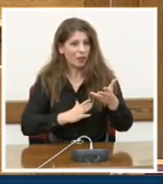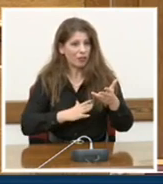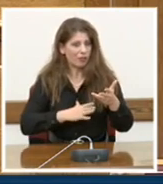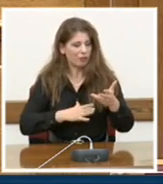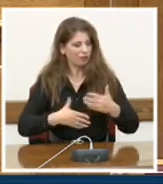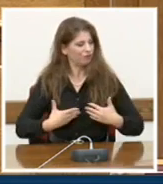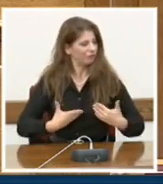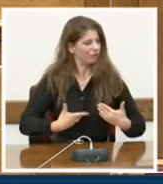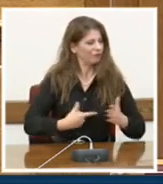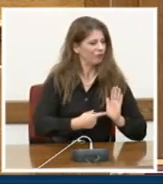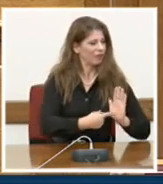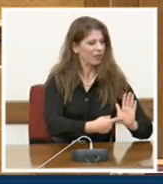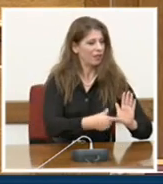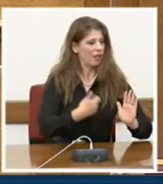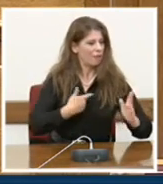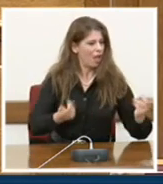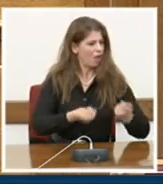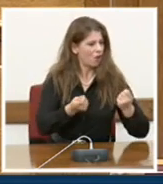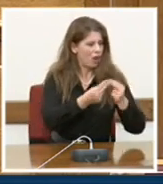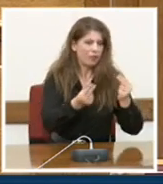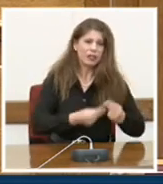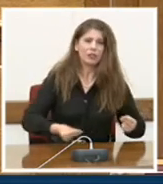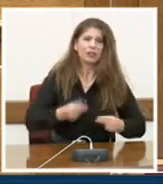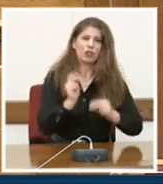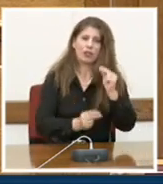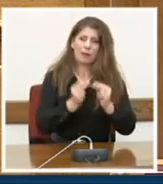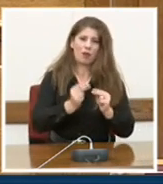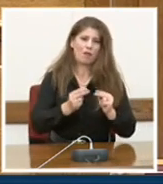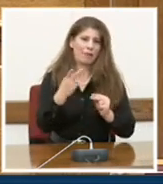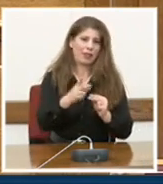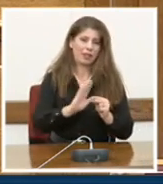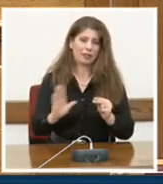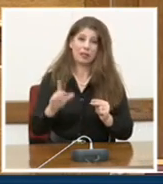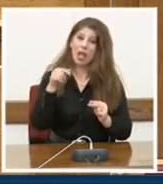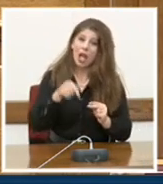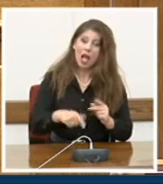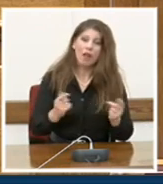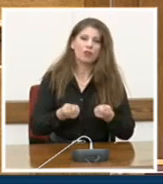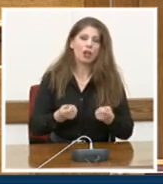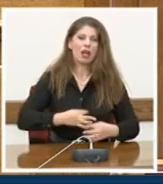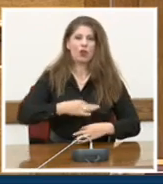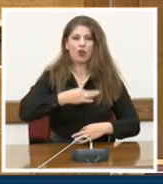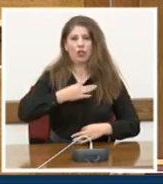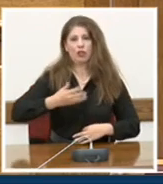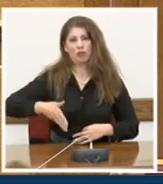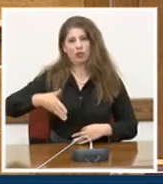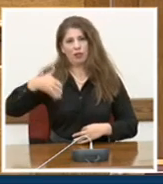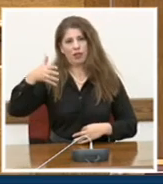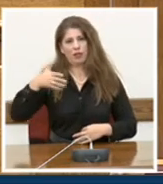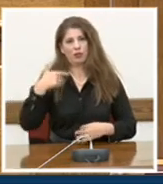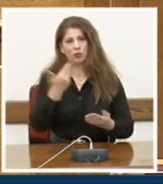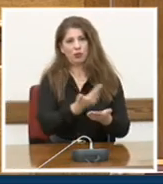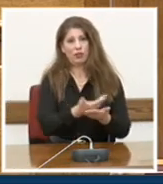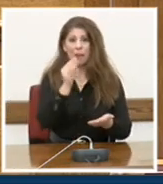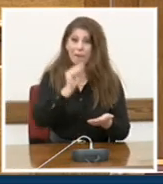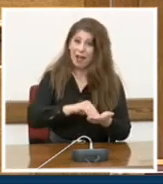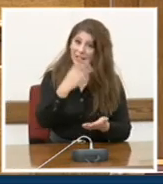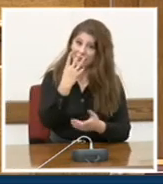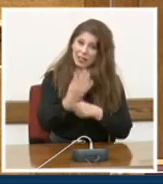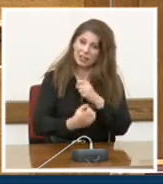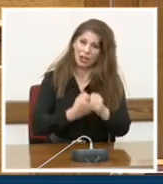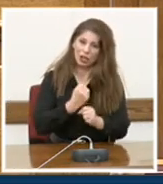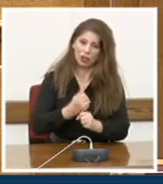σαν εργολάβη λύσεων για τα προβλήματά τους. Αυτό κάνει ο κύριος Μητσοτάκης που του ζητάει άλλη μια τετραετία για να